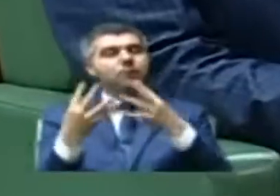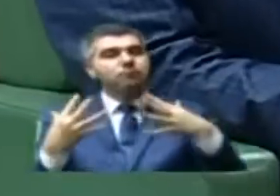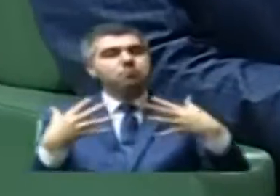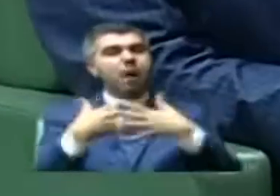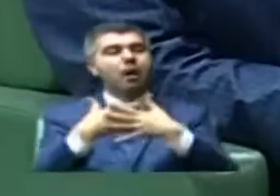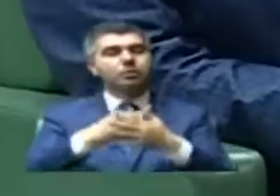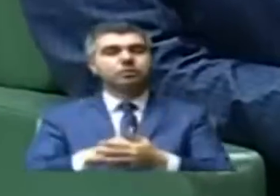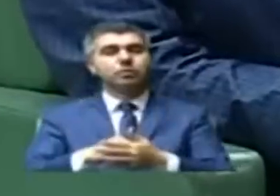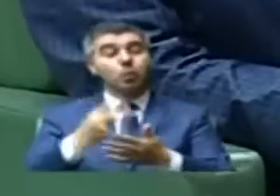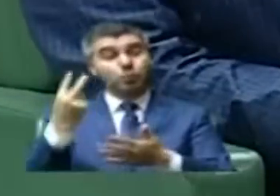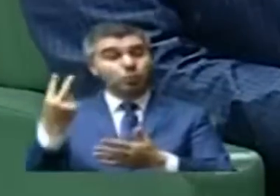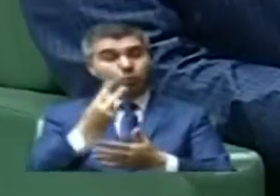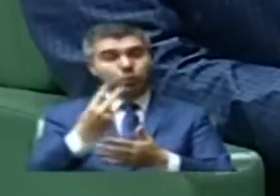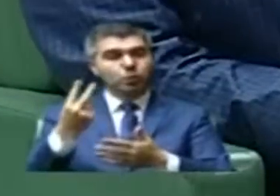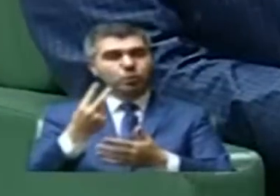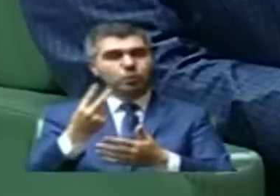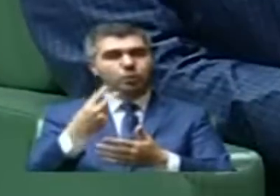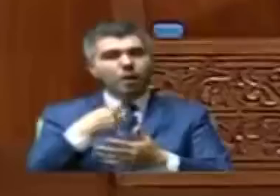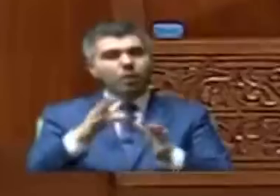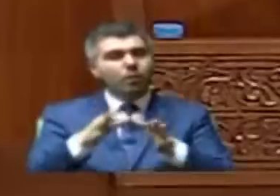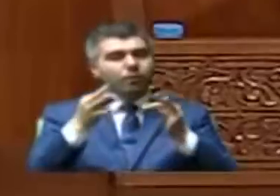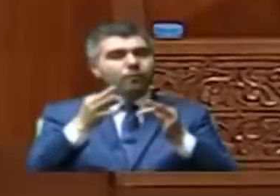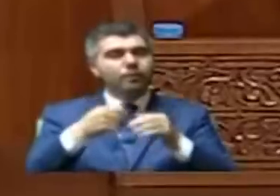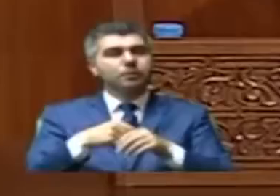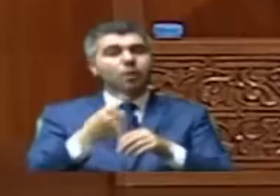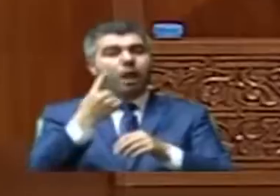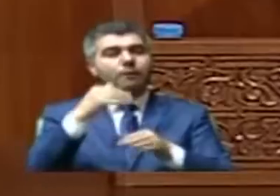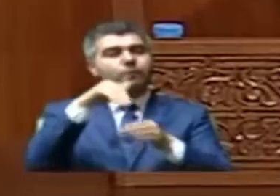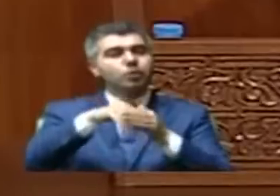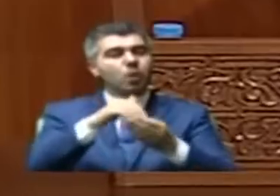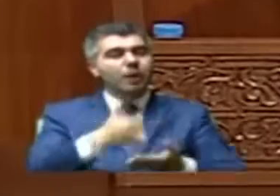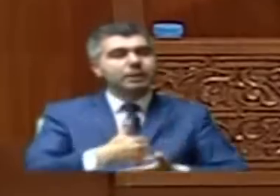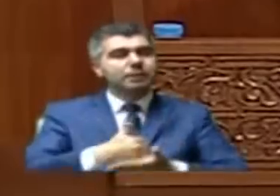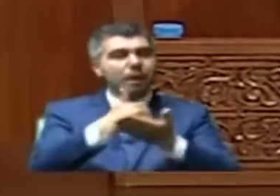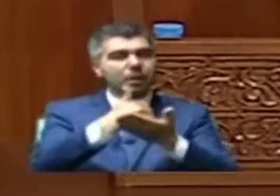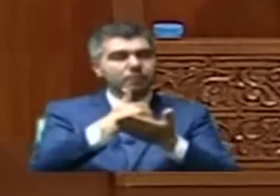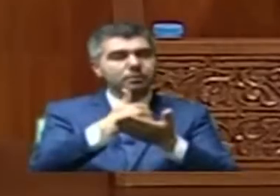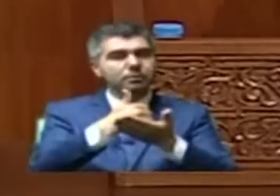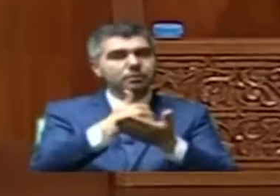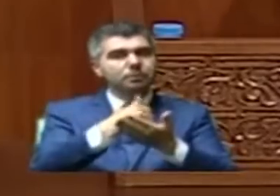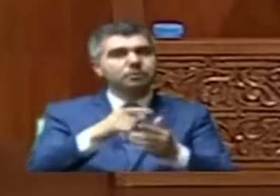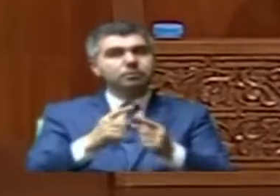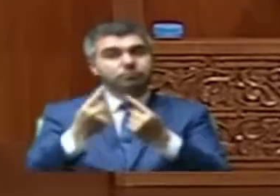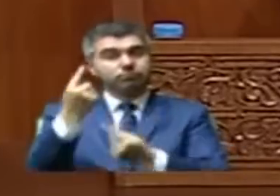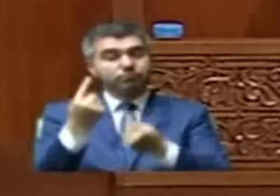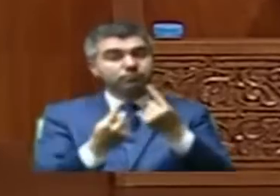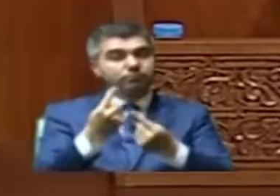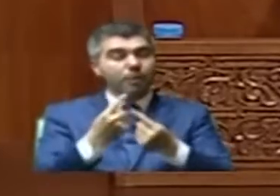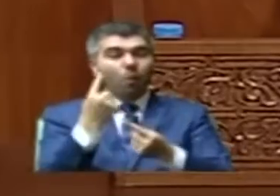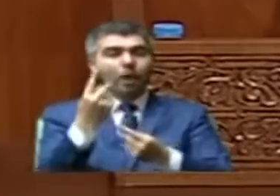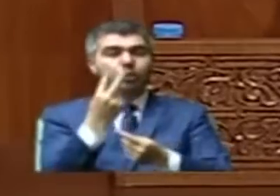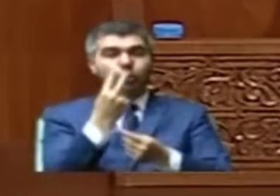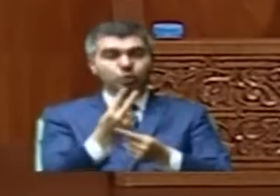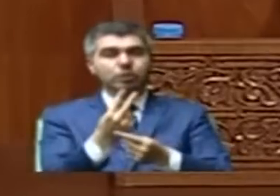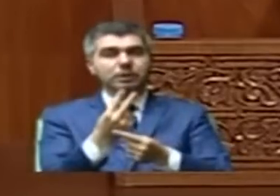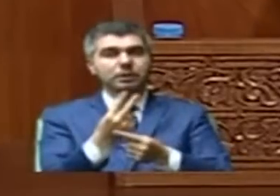جوج نقاط قالوا ماشي دقيقين بالمرة. أولا صندوق الاستثمار هو صندوق عملي انطلق، ودابا 21 مشروع تقريبا